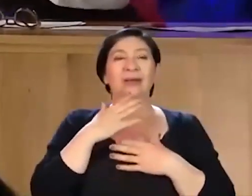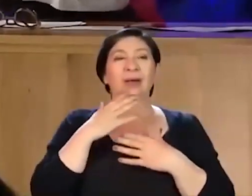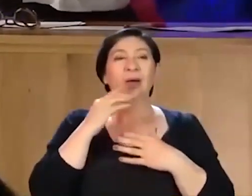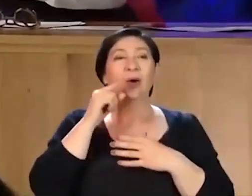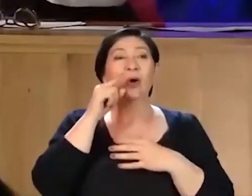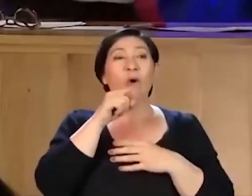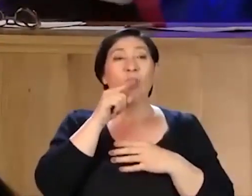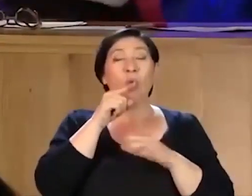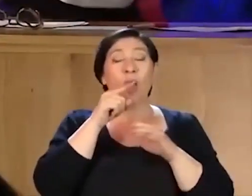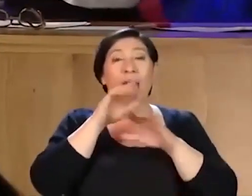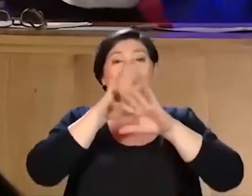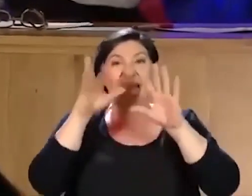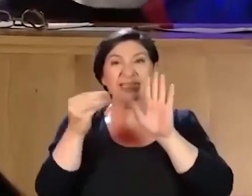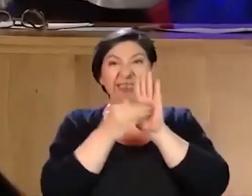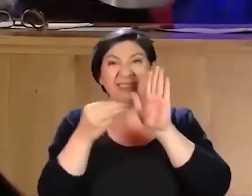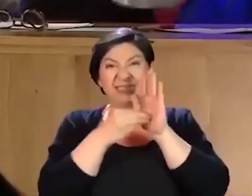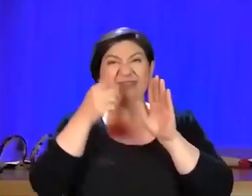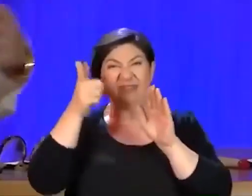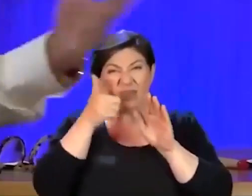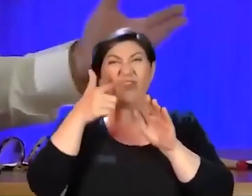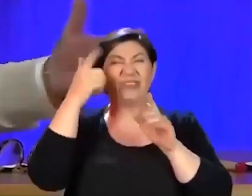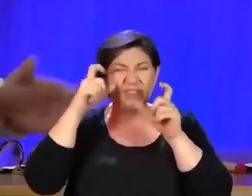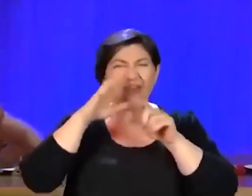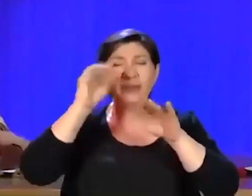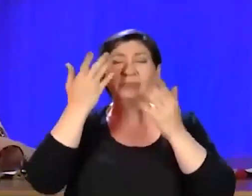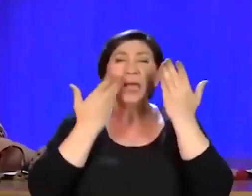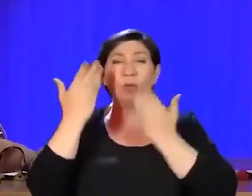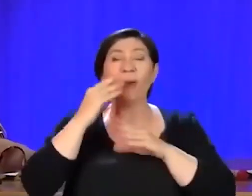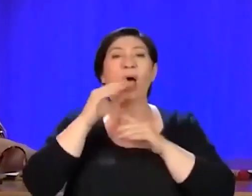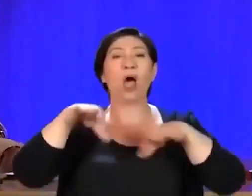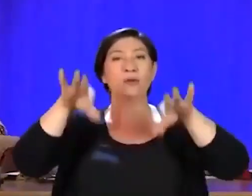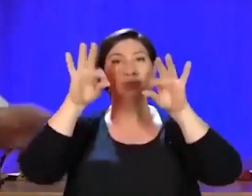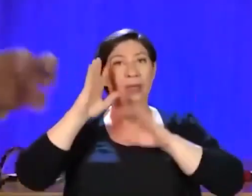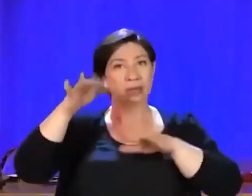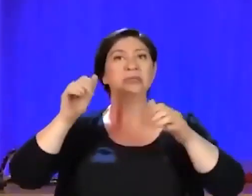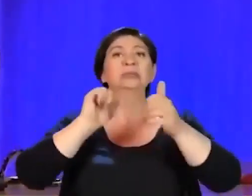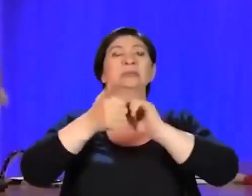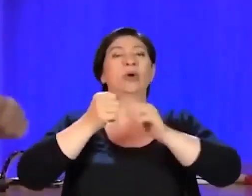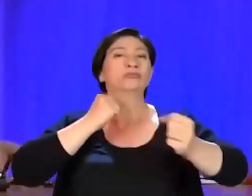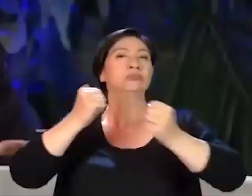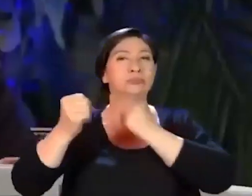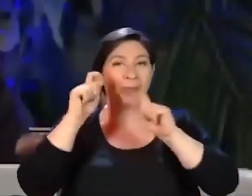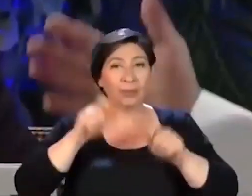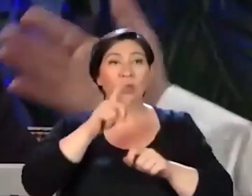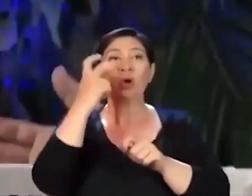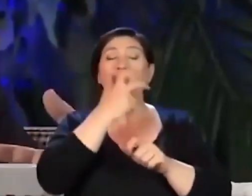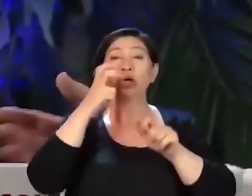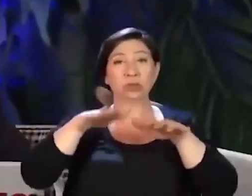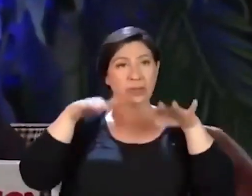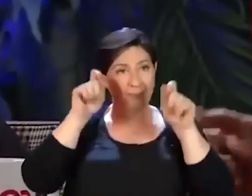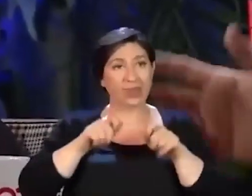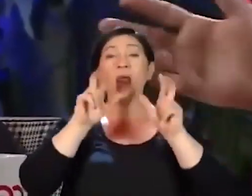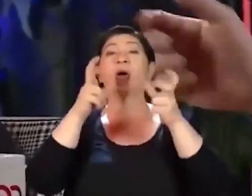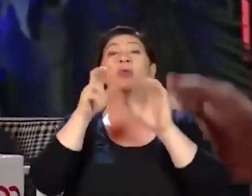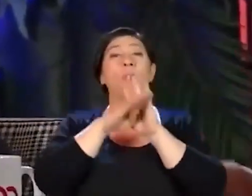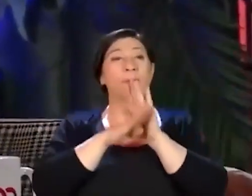Oraya koyduğun her şeyi izliyorum, her şeyi seyrediyorum. Bir kere Avustralya'ya gittin, spor yaptın. Evet. Ondan sonra orada konserler verdin, radyo